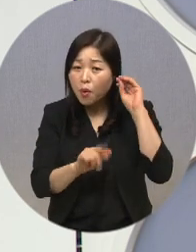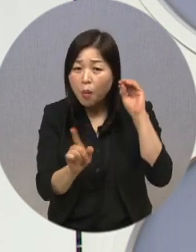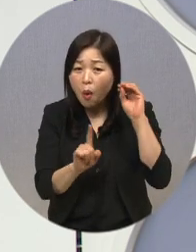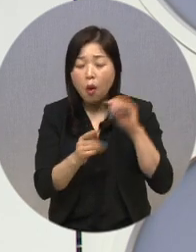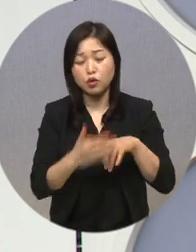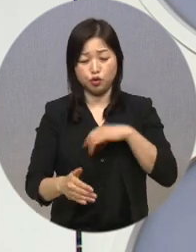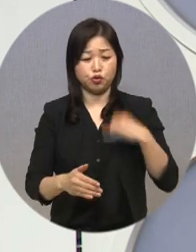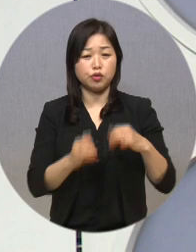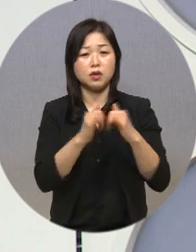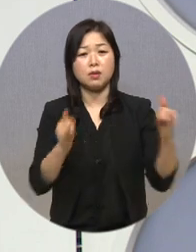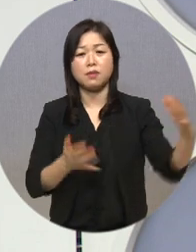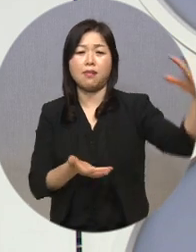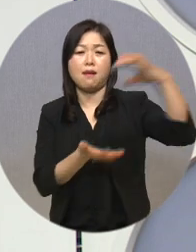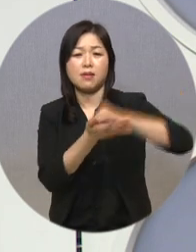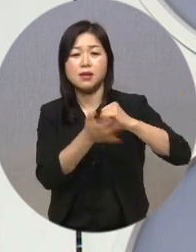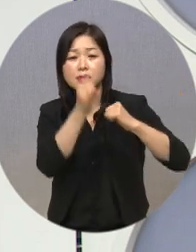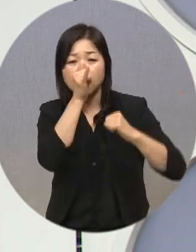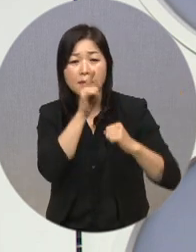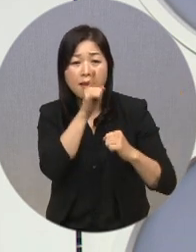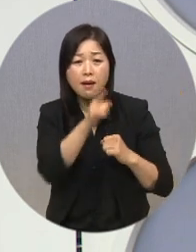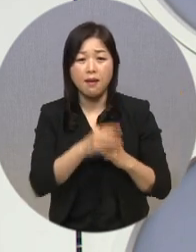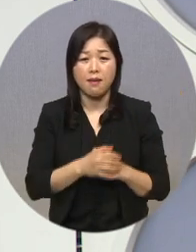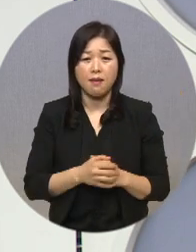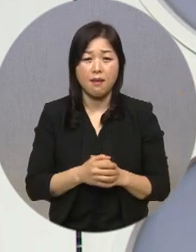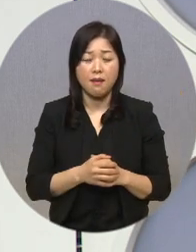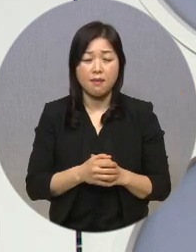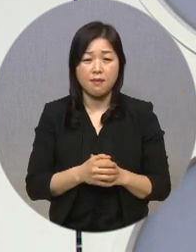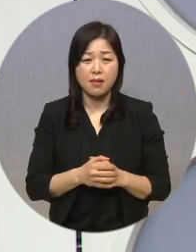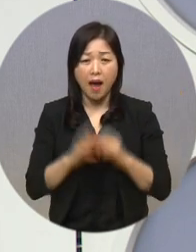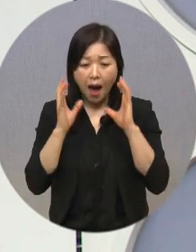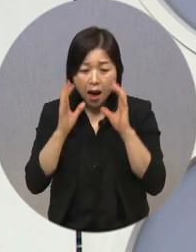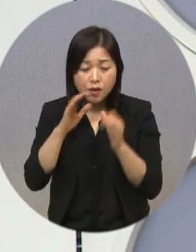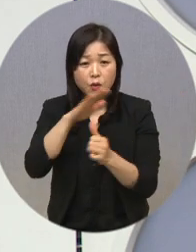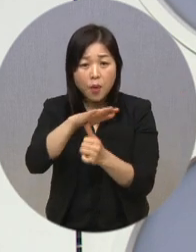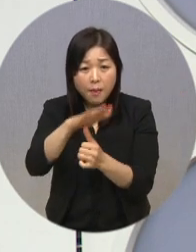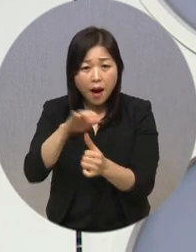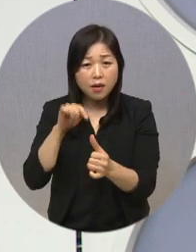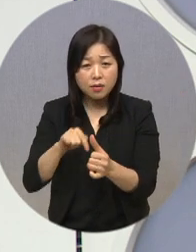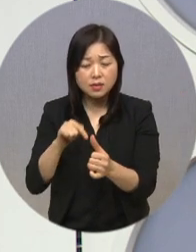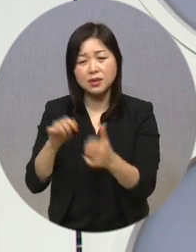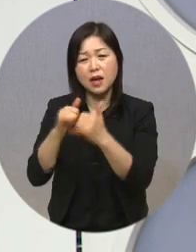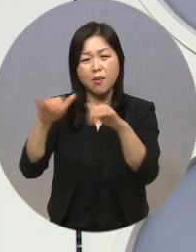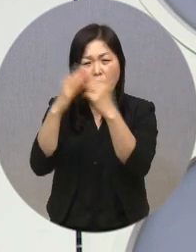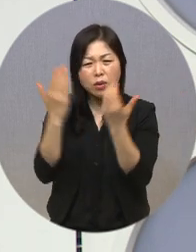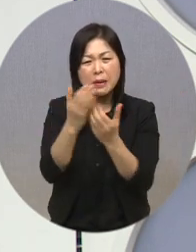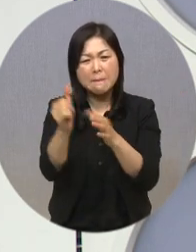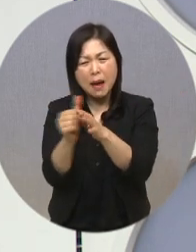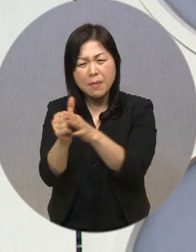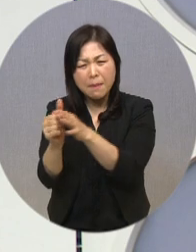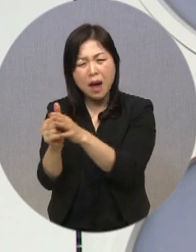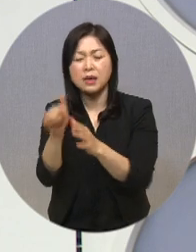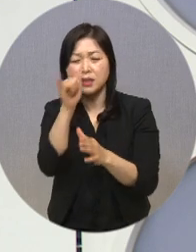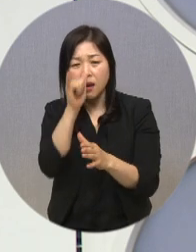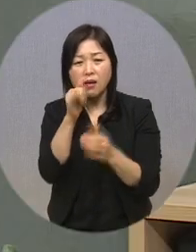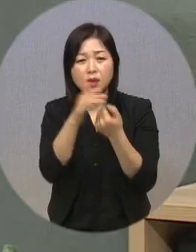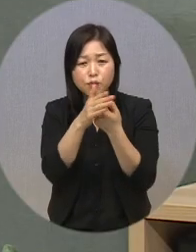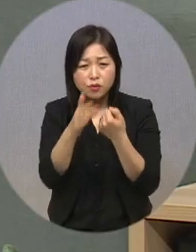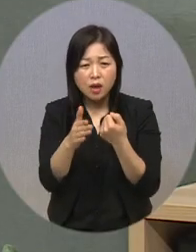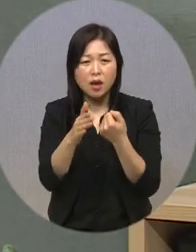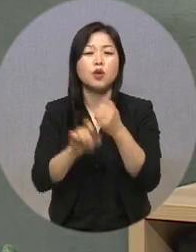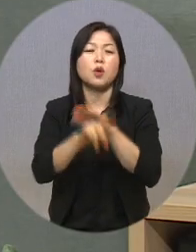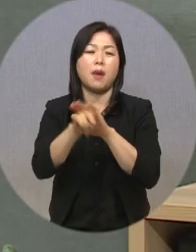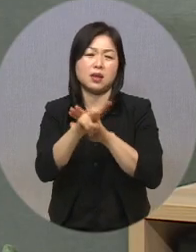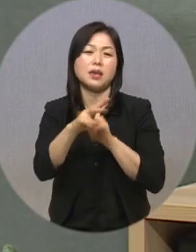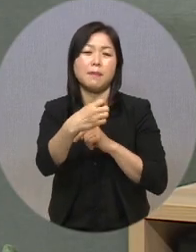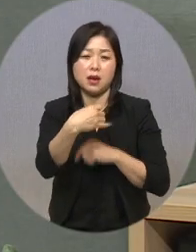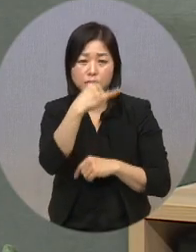내려온다. 이번에는 애구 먹고 다 죽이니까 빨리 도망갑시다. 이런 말이 또 돌아갔고 두